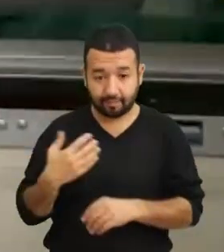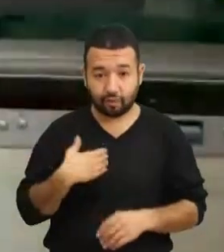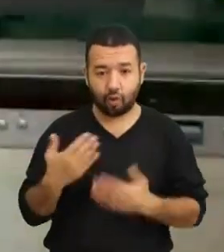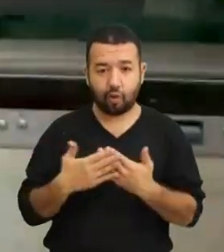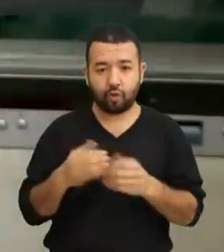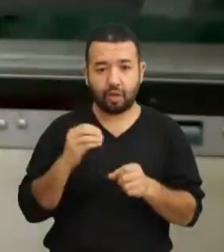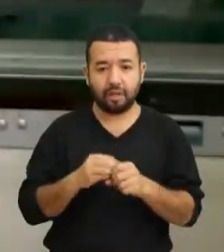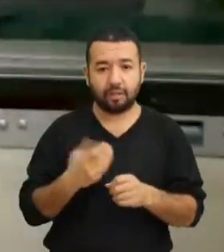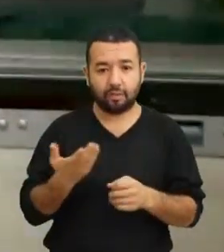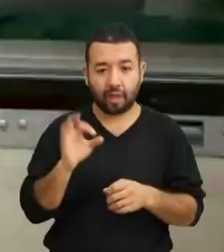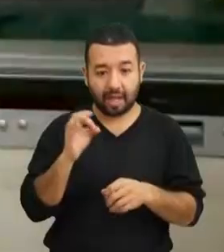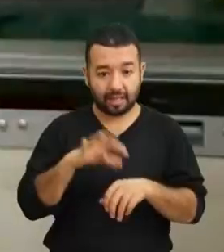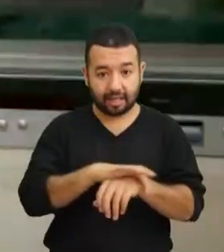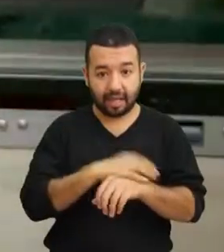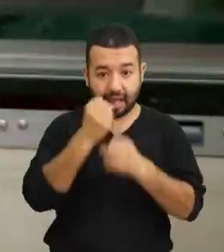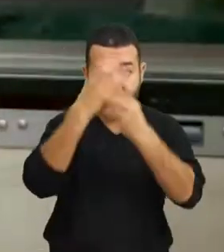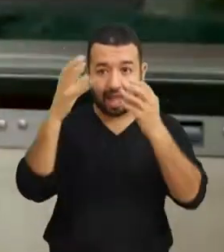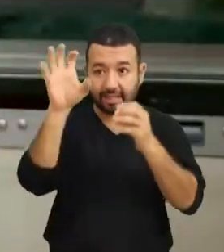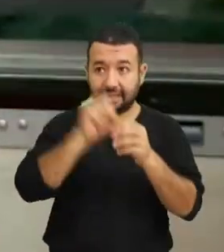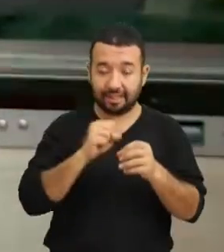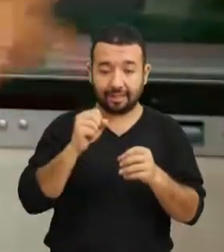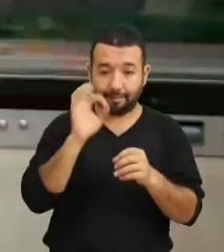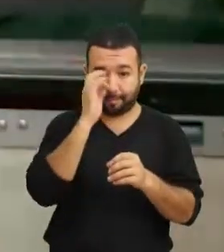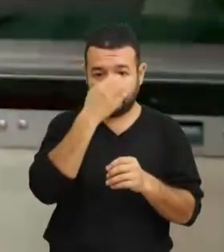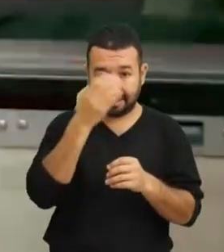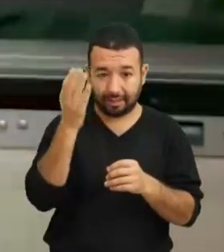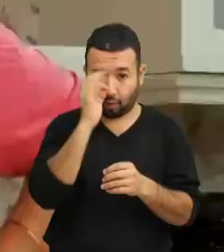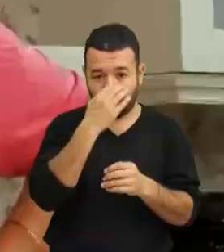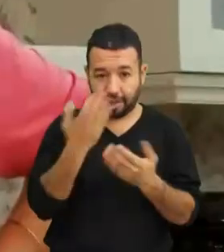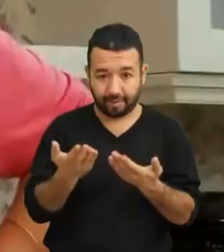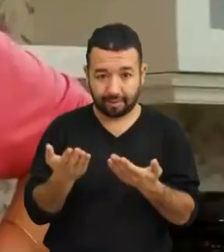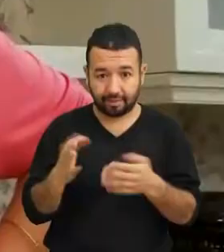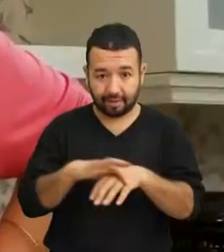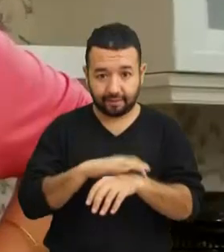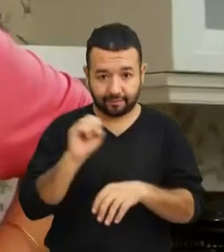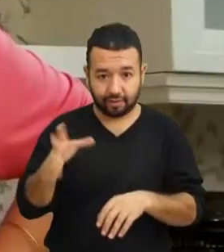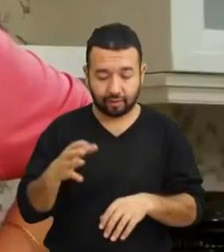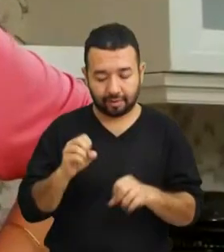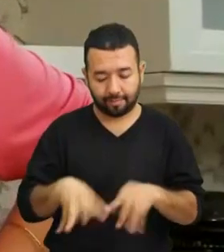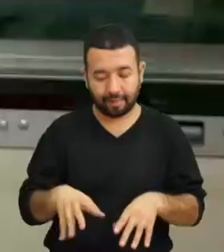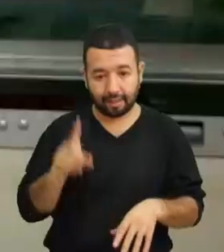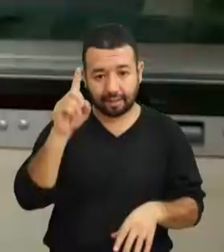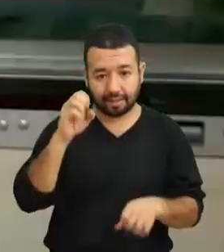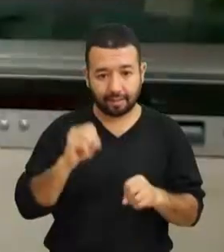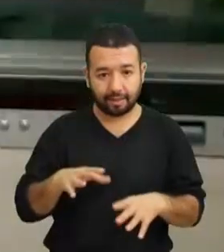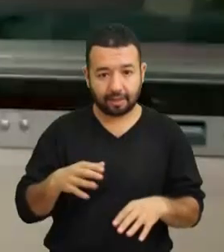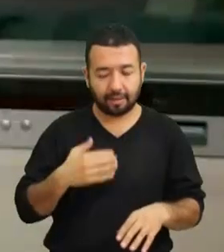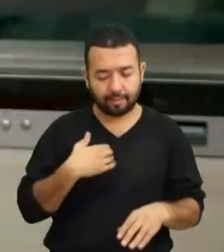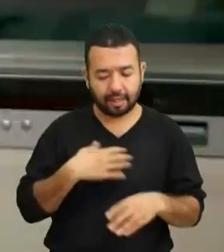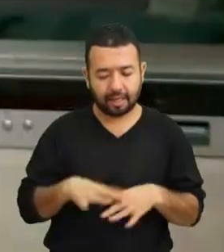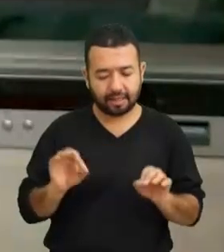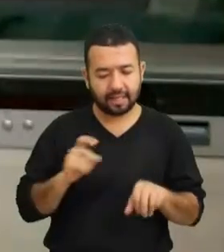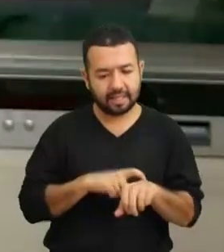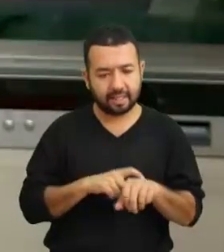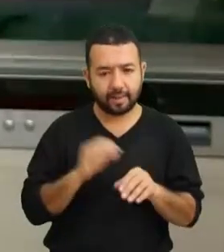şey ağaçlarda mı yetişiyor? Gidiyorsun ağaçtan, sökün çıkartın, gelip takıyor. Bırak Allah aşkına ya. Ben hallederim.